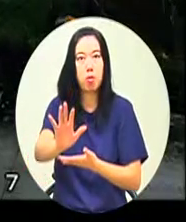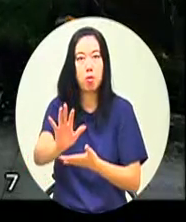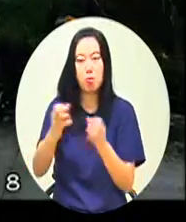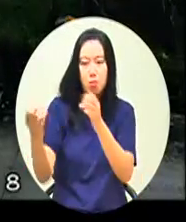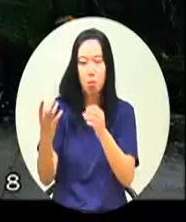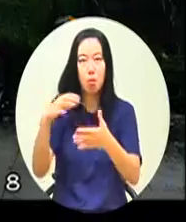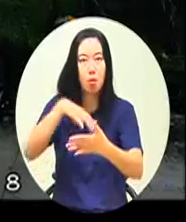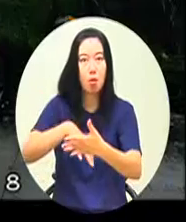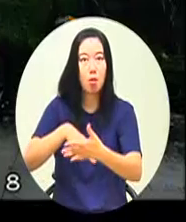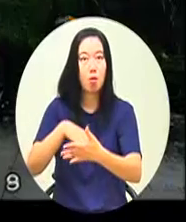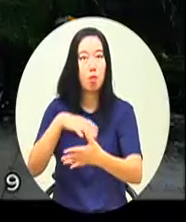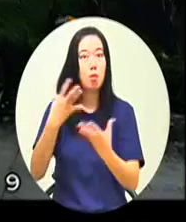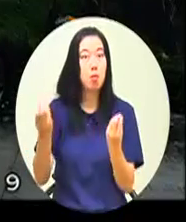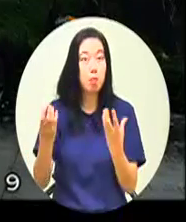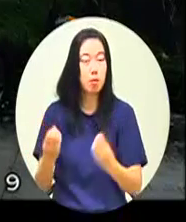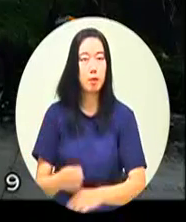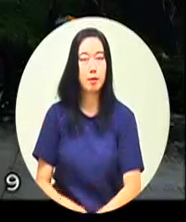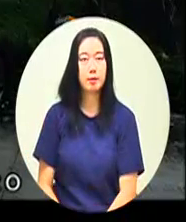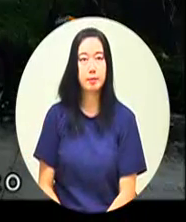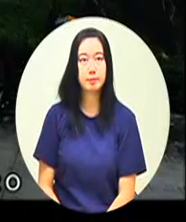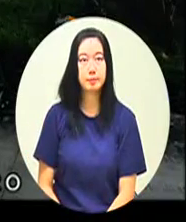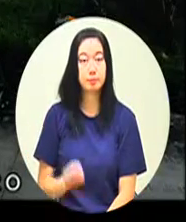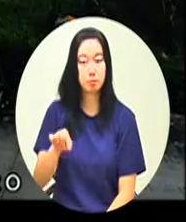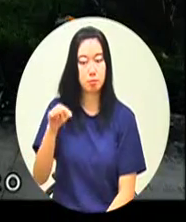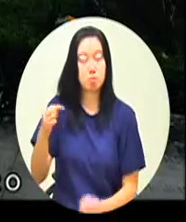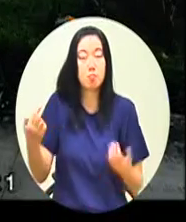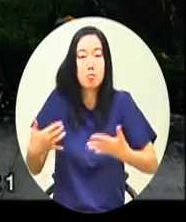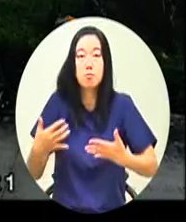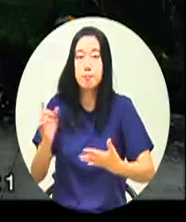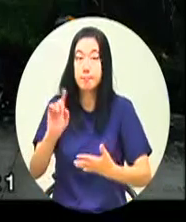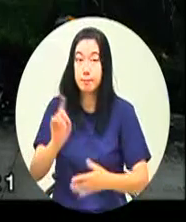啦。迄、那个真的一个问题，